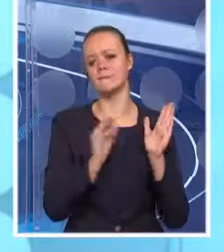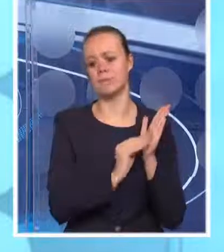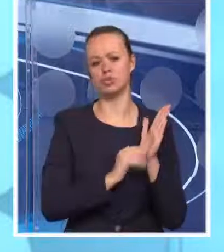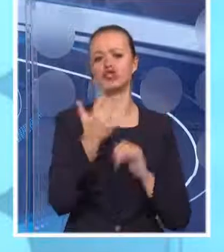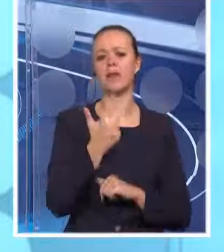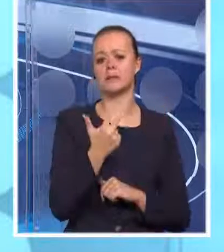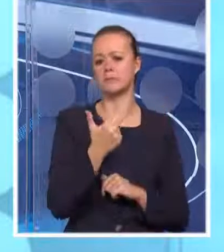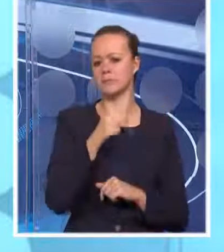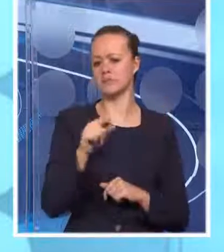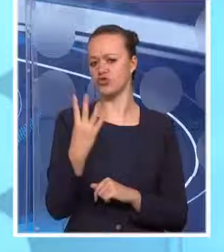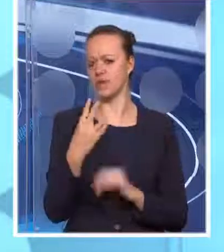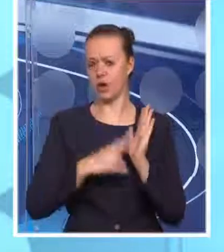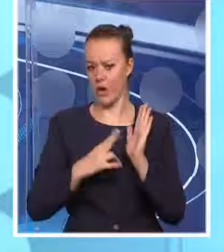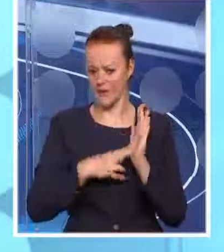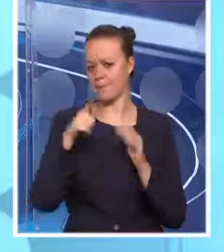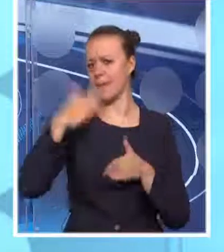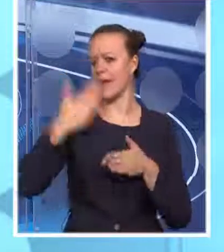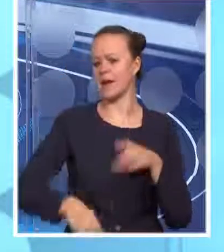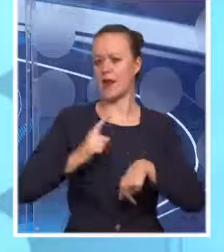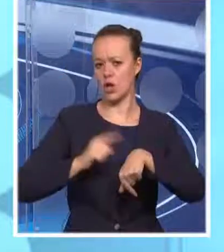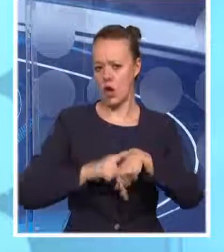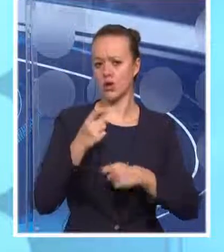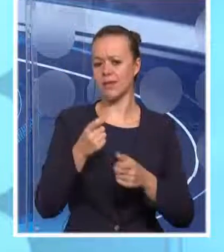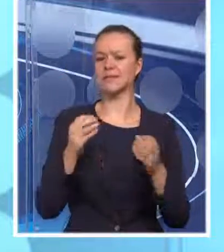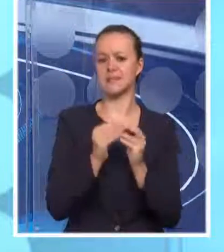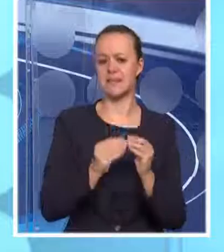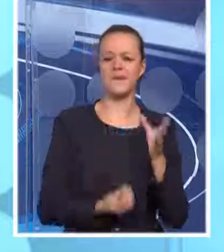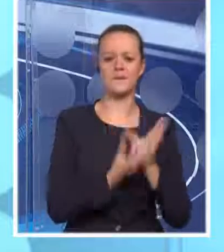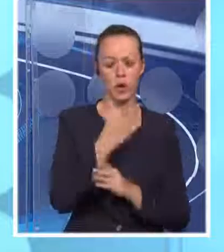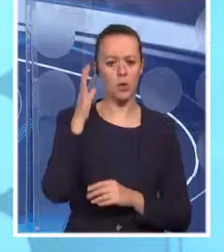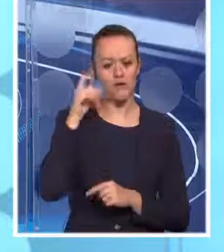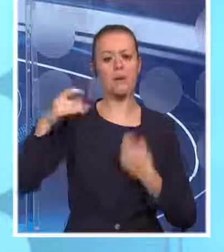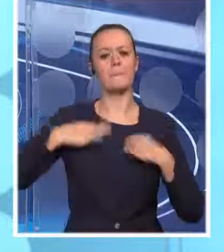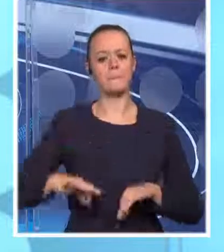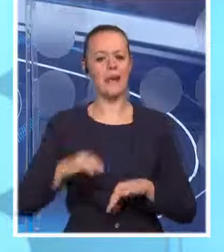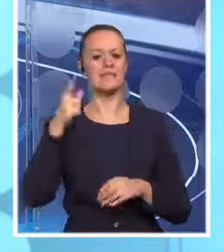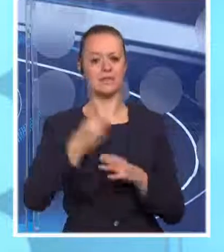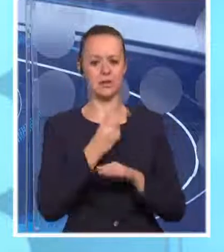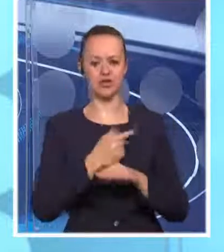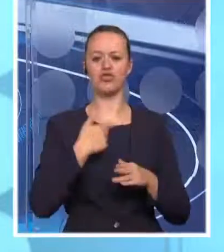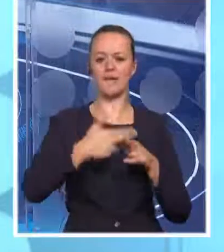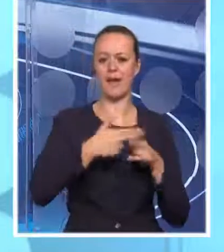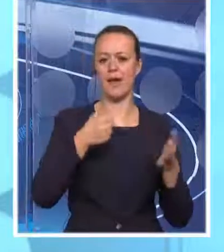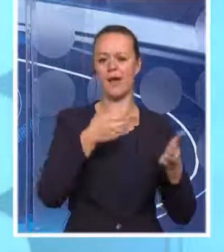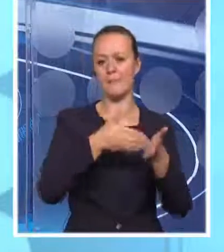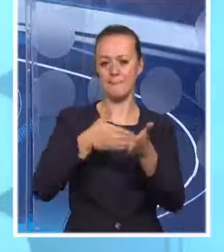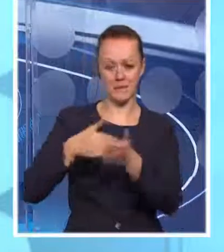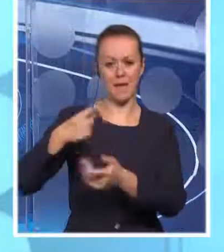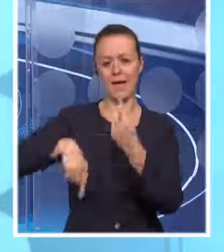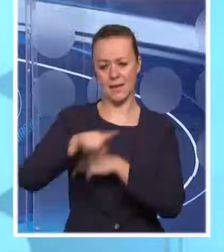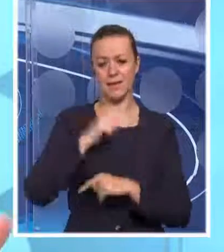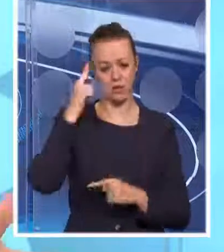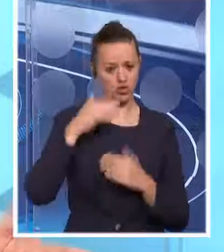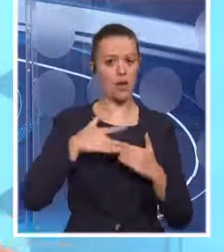se formira vlada. Predsjednik države će imenovati mandatara, u slavu s tim i organi stranke će... Znači, narednih